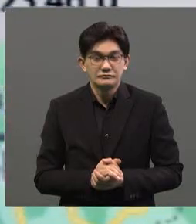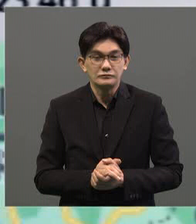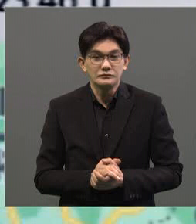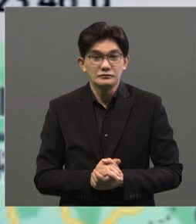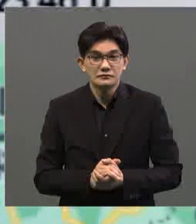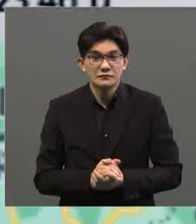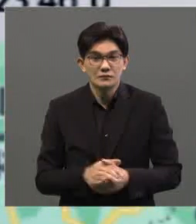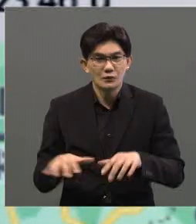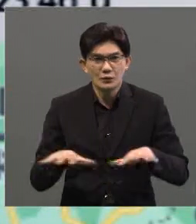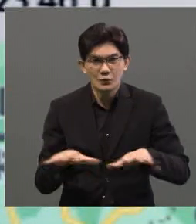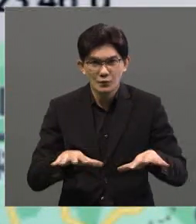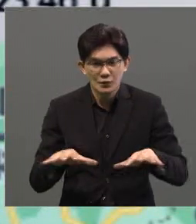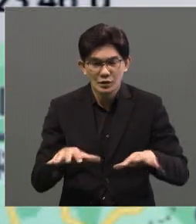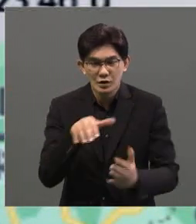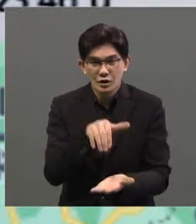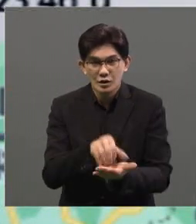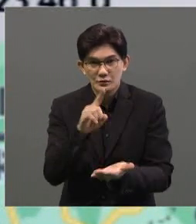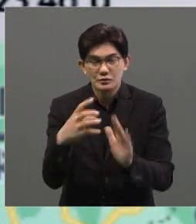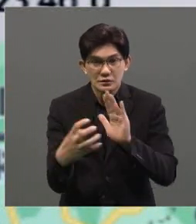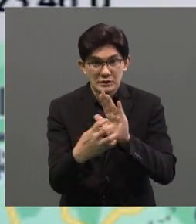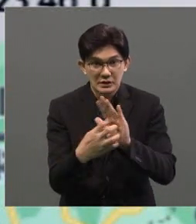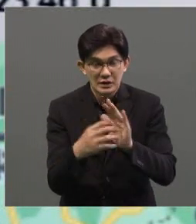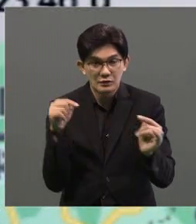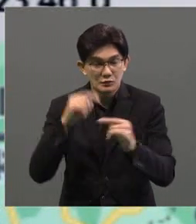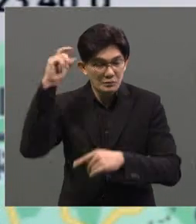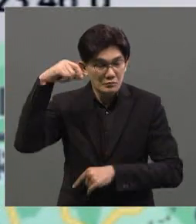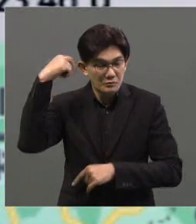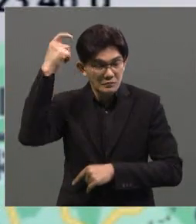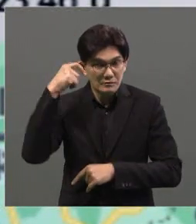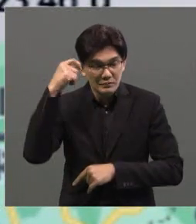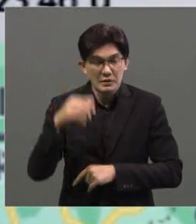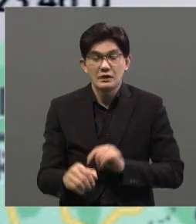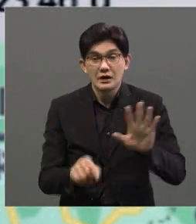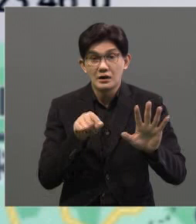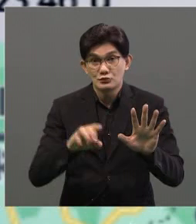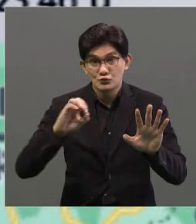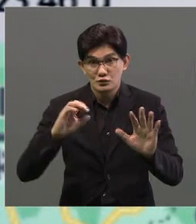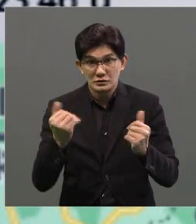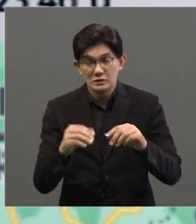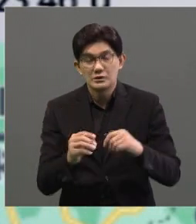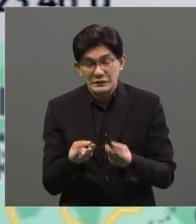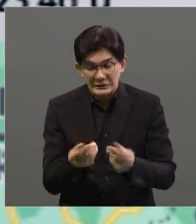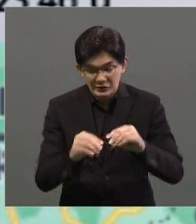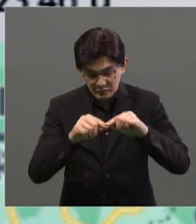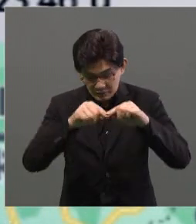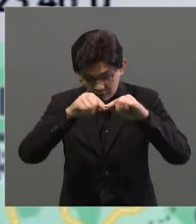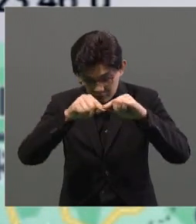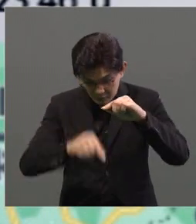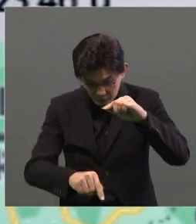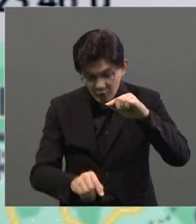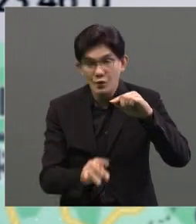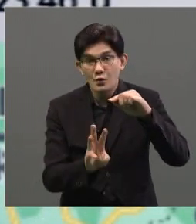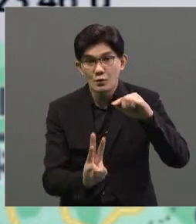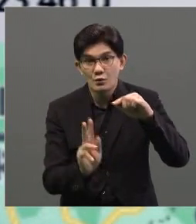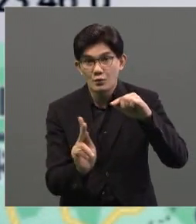สำหรับเหตุแผ่นดินไหวนะครับที่จุดศูนย์กลางอยู่บริเวณประเทศเมียนมาเนี่ยขนาด 5.0 นะครับลึกจากผิวดินลงไป6กิโล